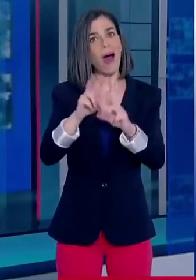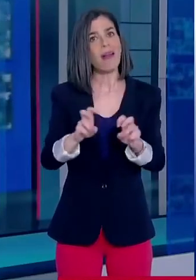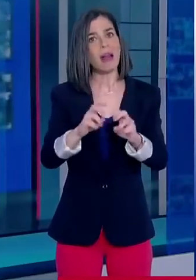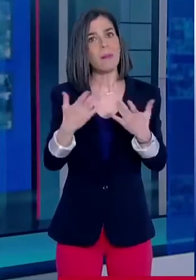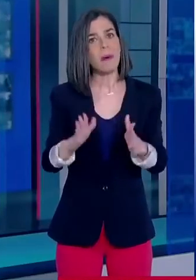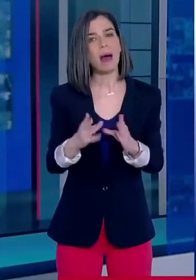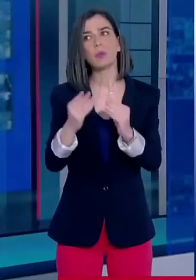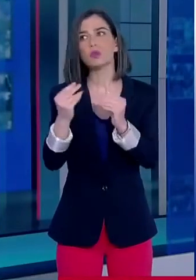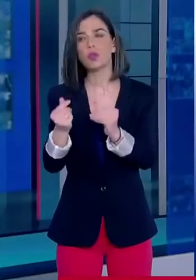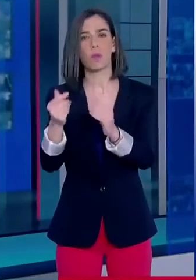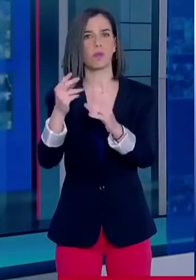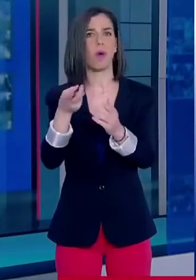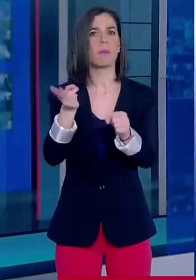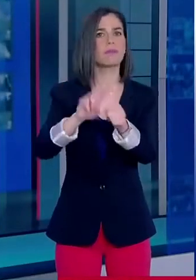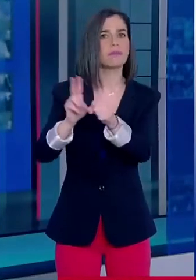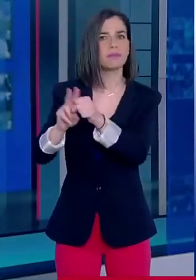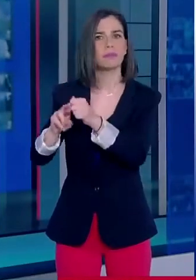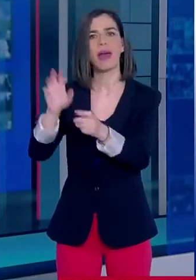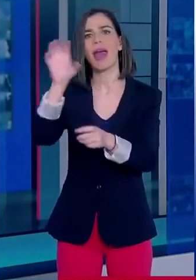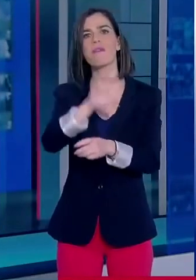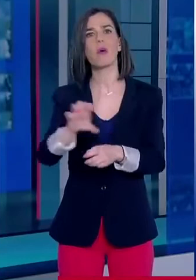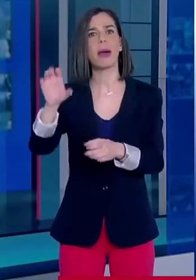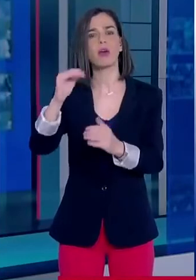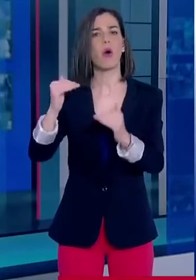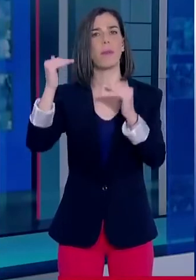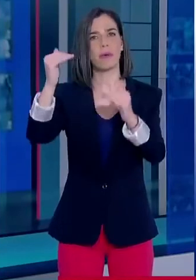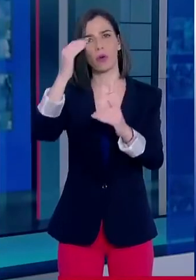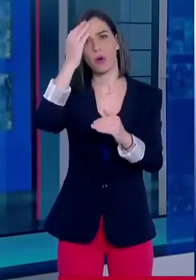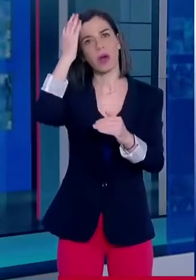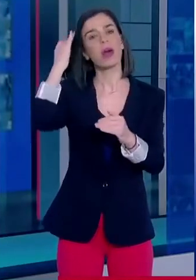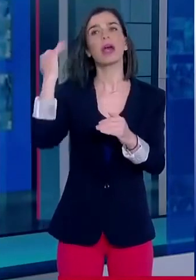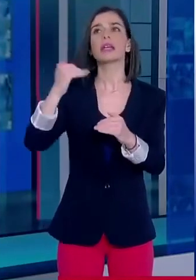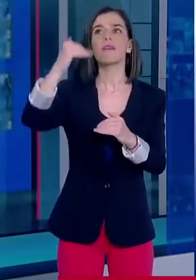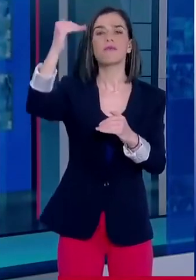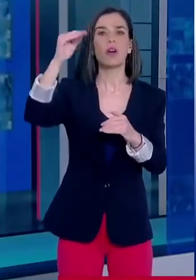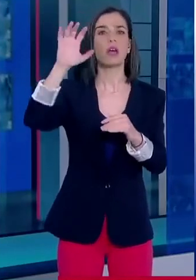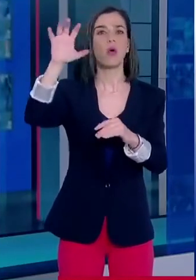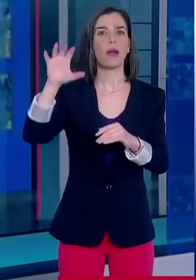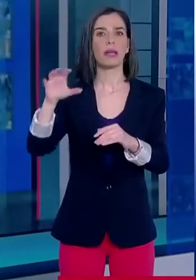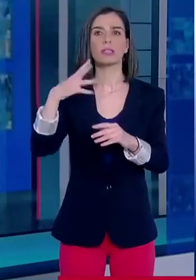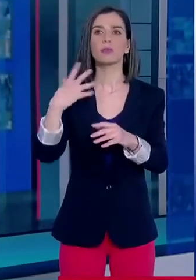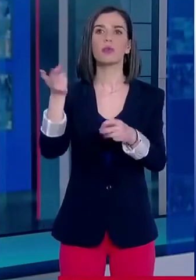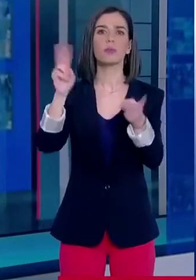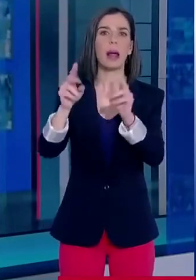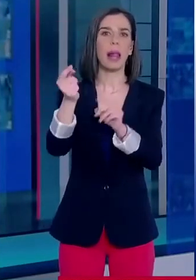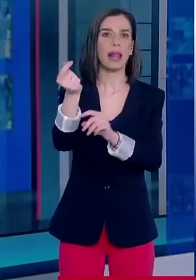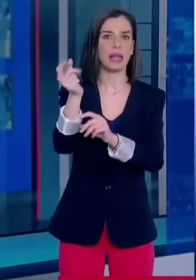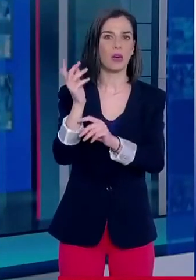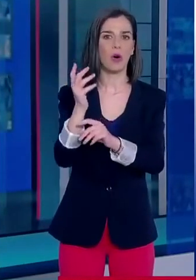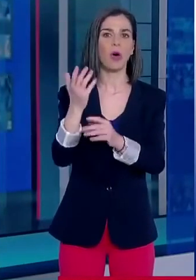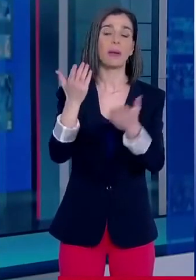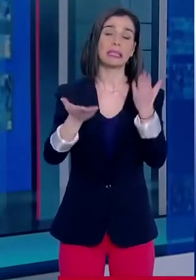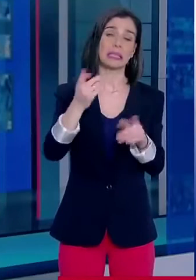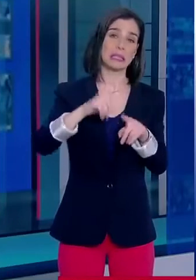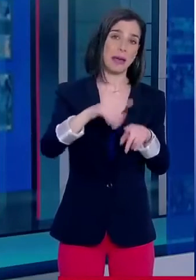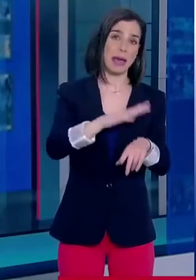συστήματα καταγραφής θνησιμότητας σε ευρωπαϊκό επίπεδο, αλλά και στις βόρειες χώρες από εμάς που κάποιοι τις παρουσιάζουν ως λιγότερο επηρεασμένες, κατά αντιστοιχεία με